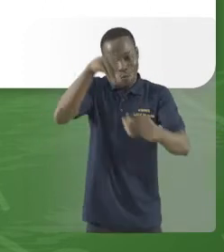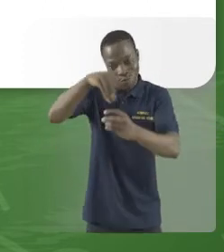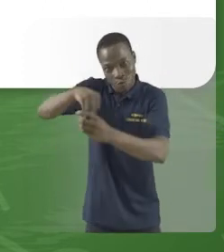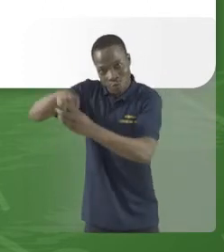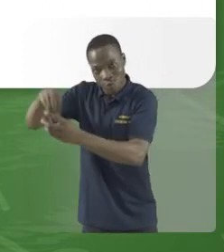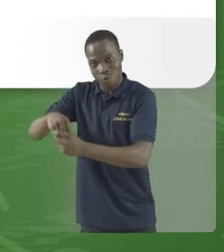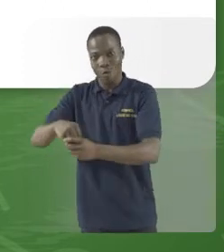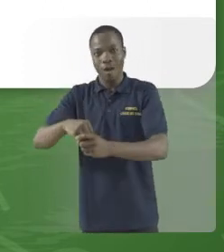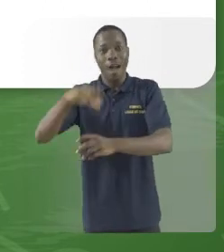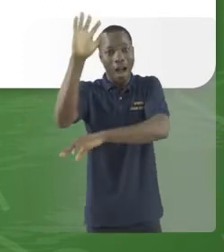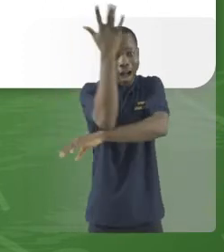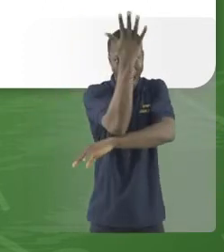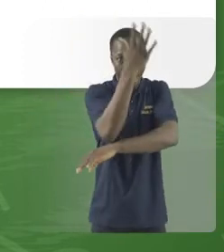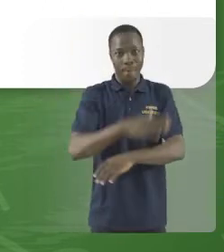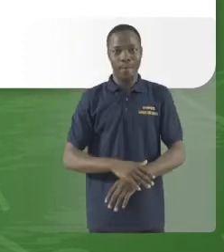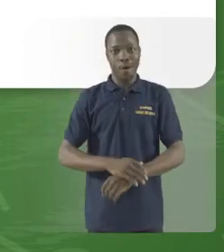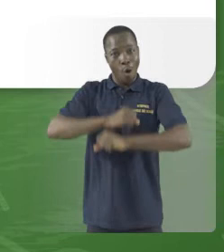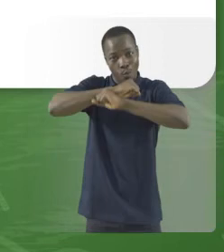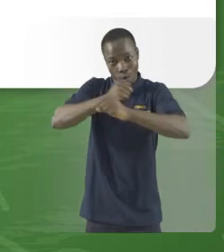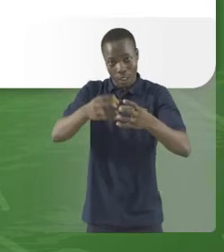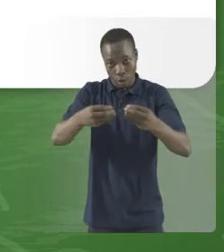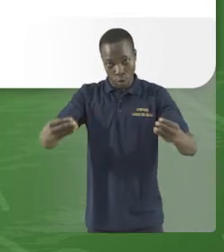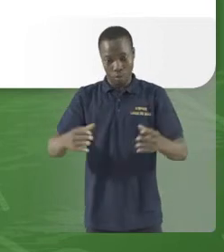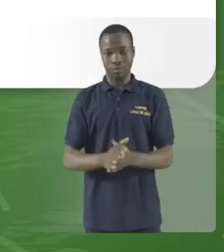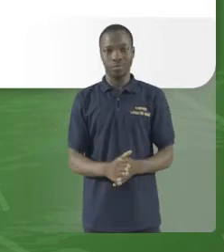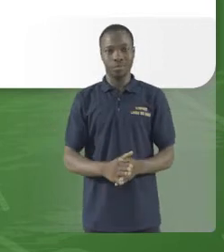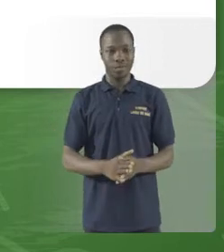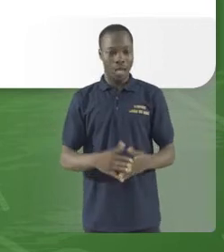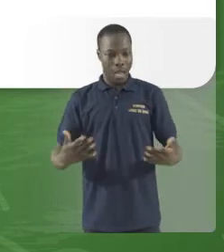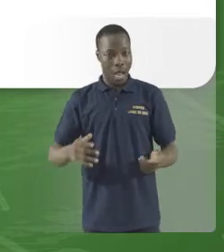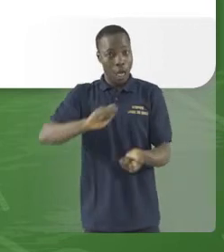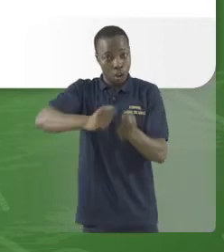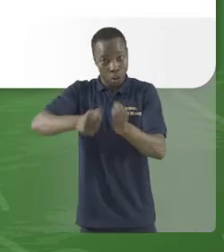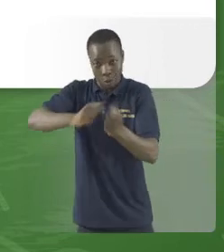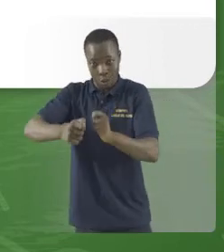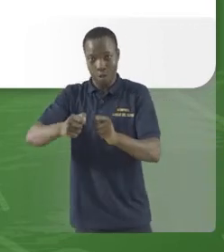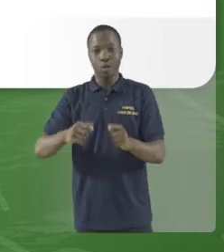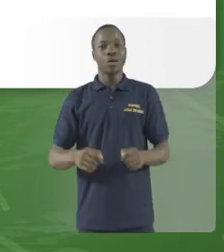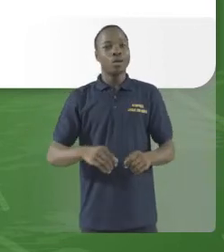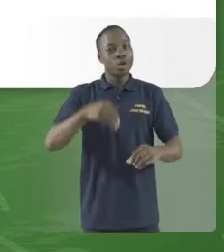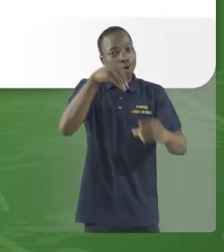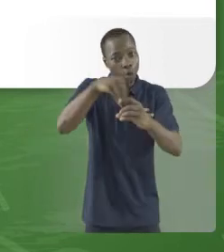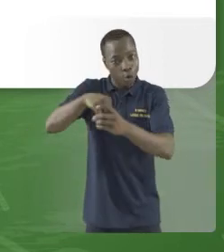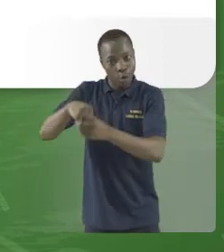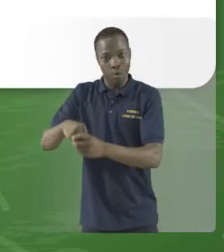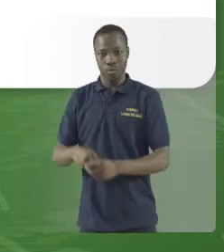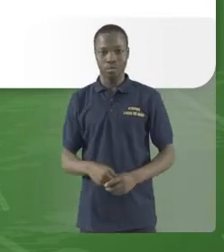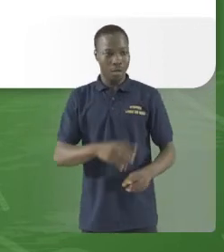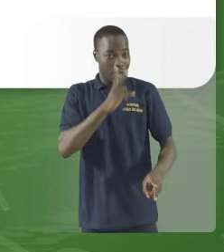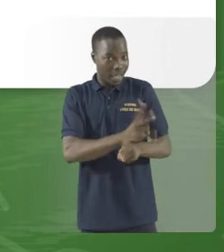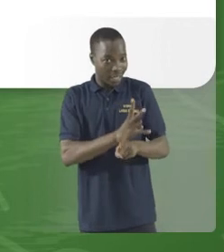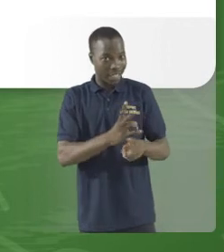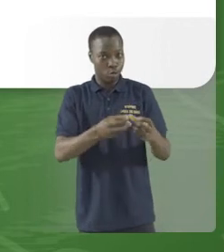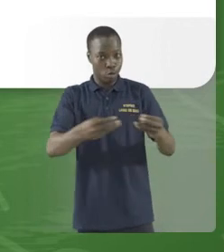jachère, l'assolement, le paillage, le terrassement et les haies évitent la dégradation